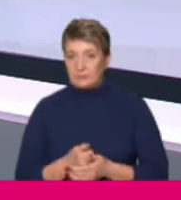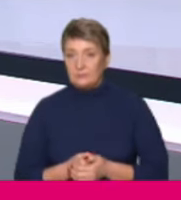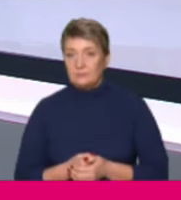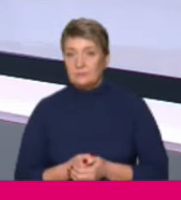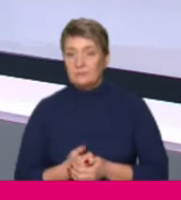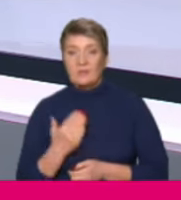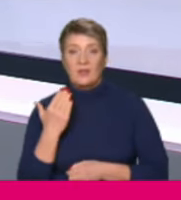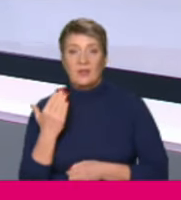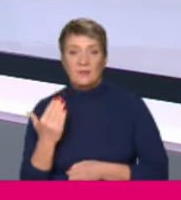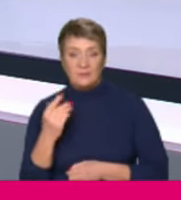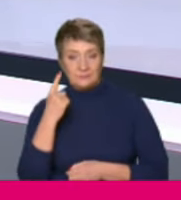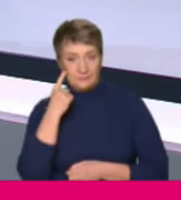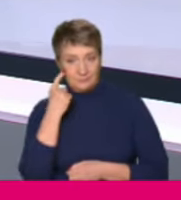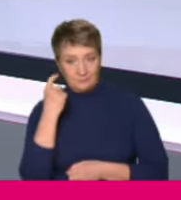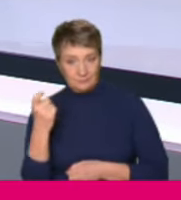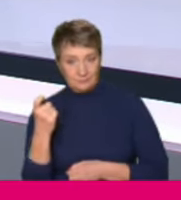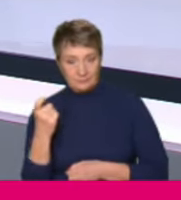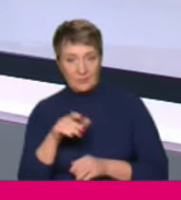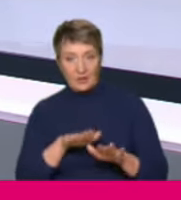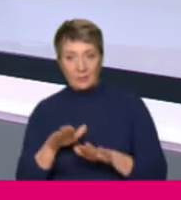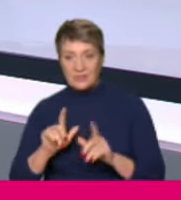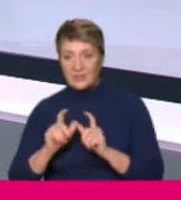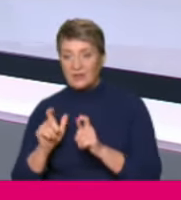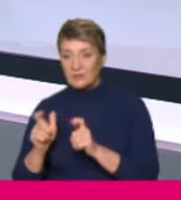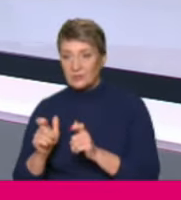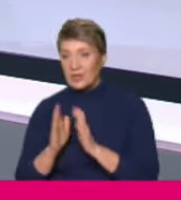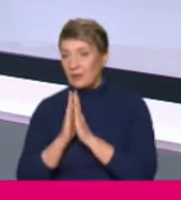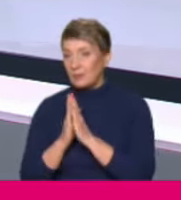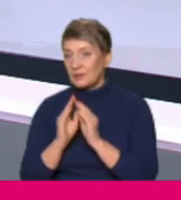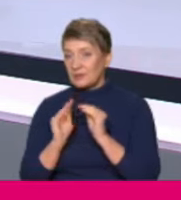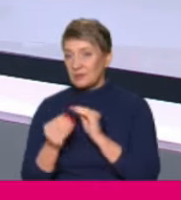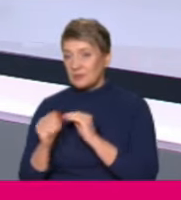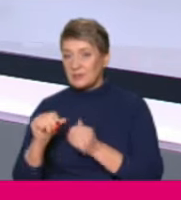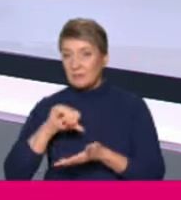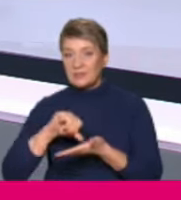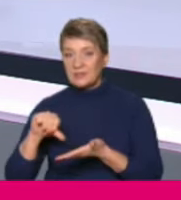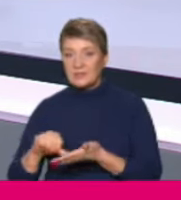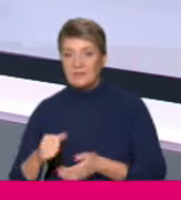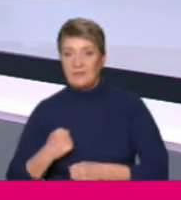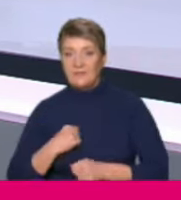вони зливали актуальні місця вручення повісток і закликали ховатися від представників військкоматів.